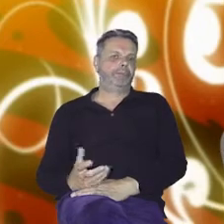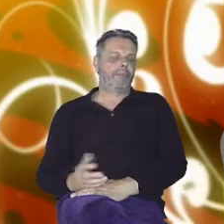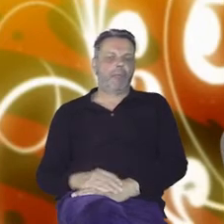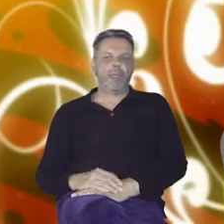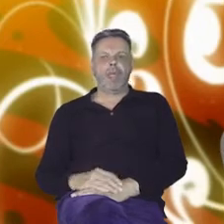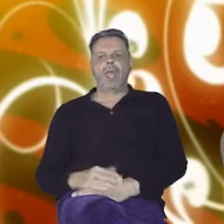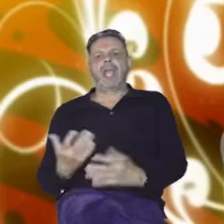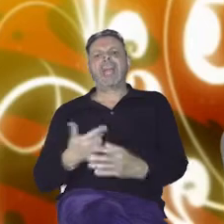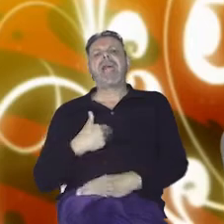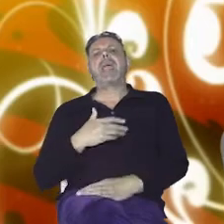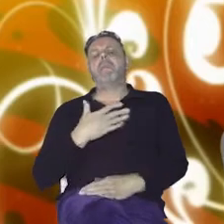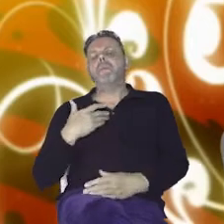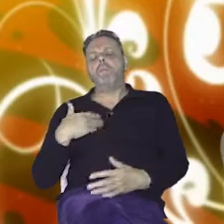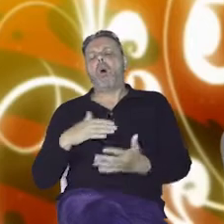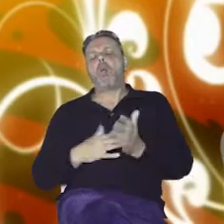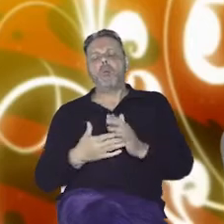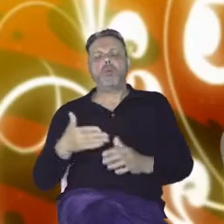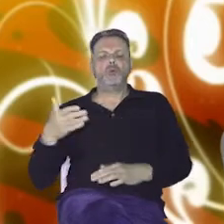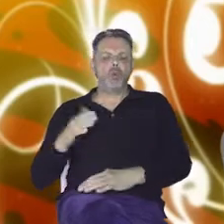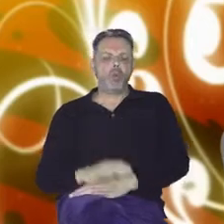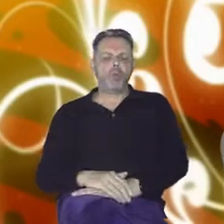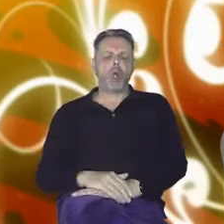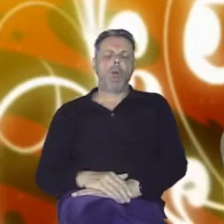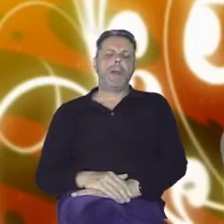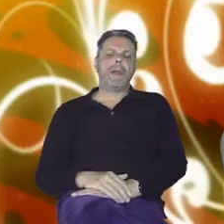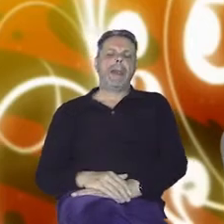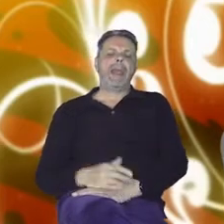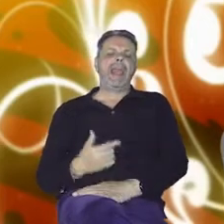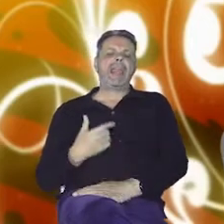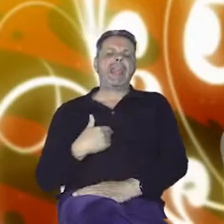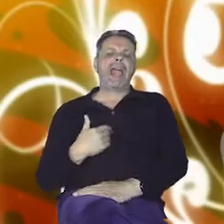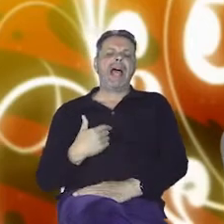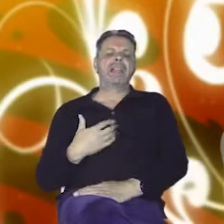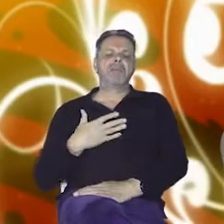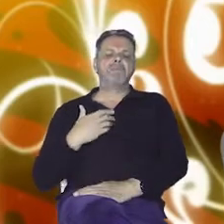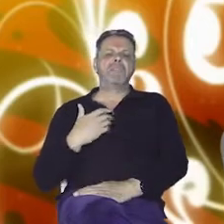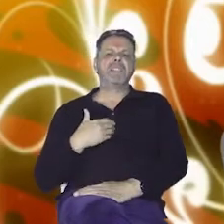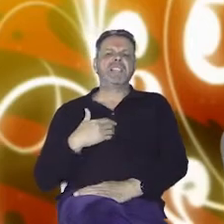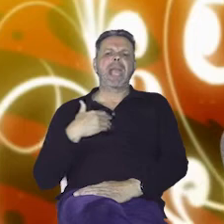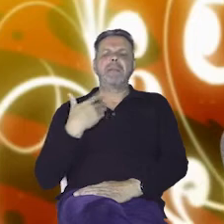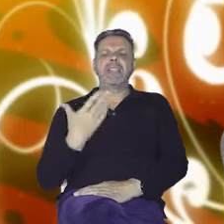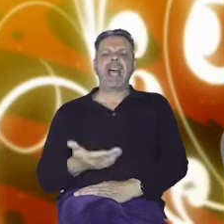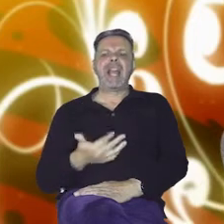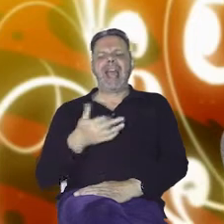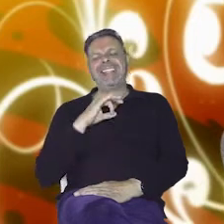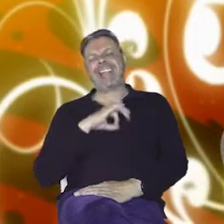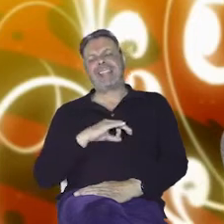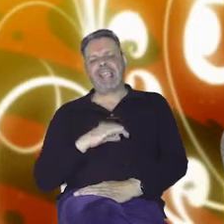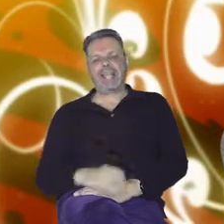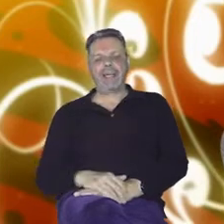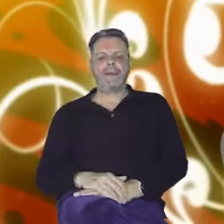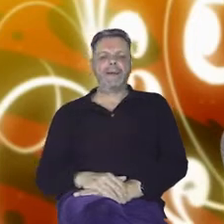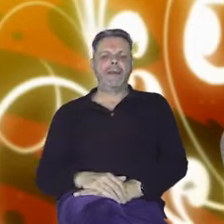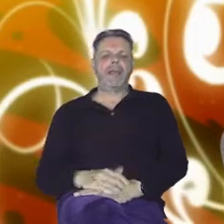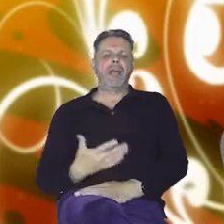umro, isto tako jadno i bjedno, ja sam sebi dala jedan zadatak, misiju, da ću